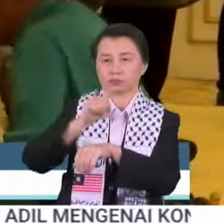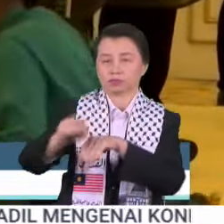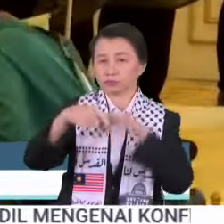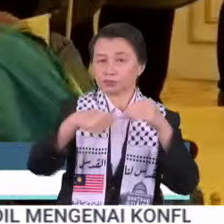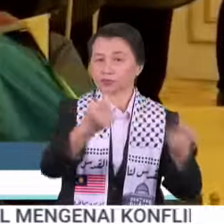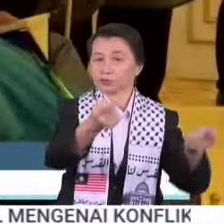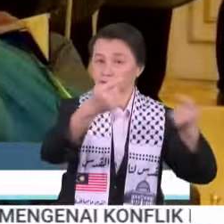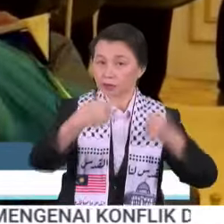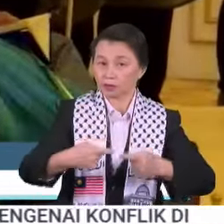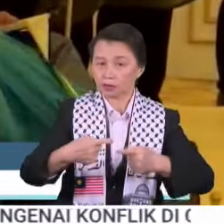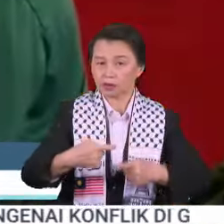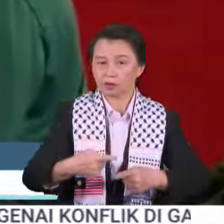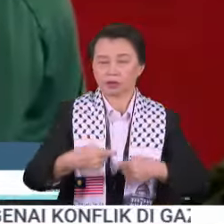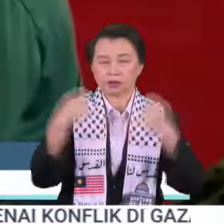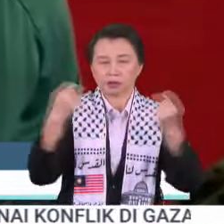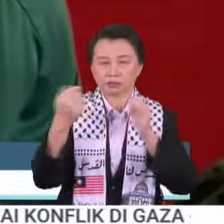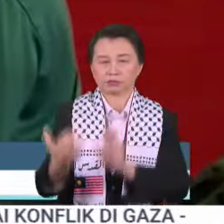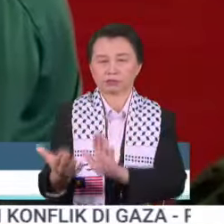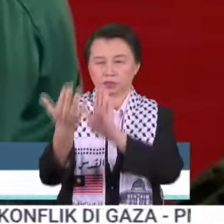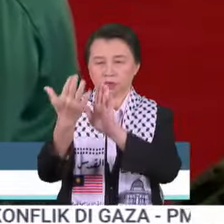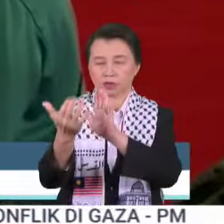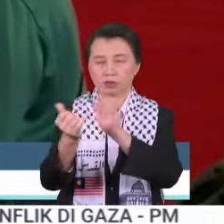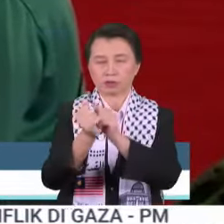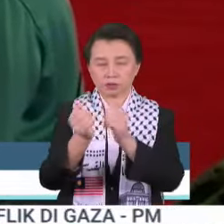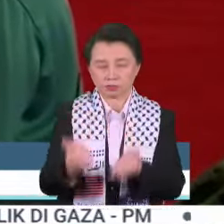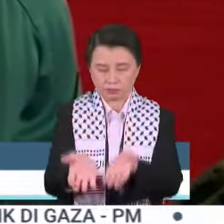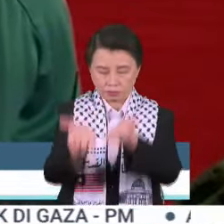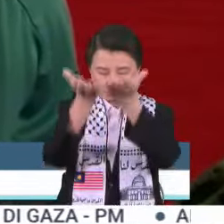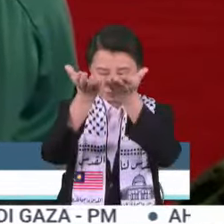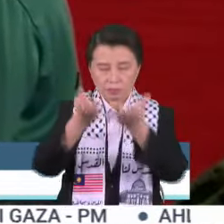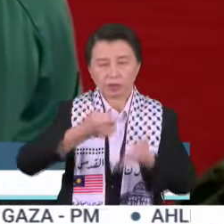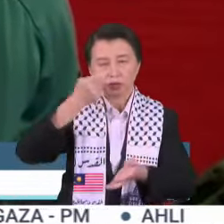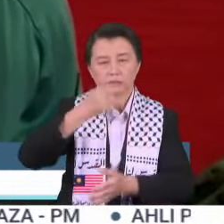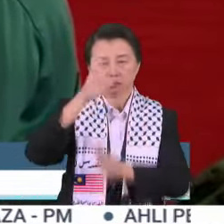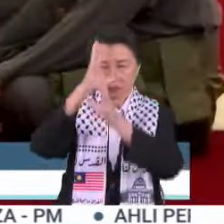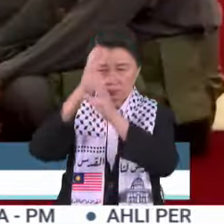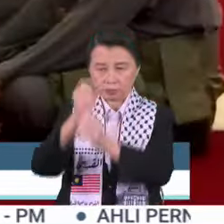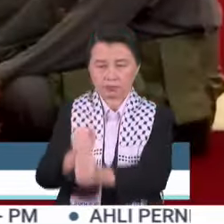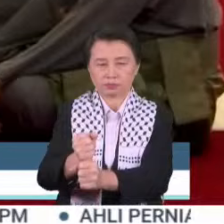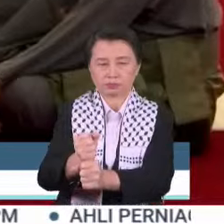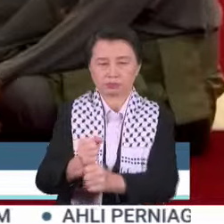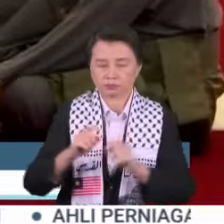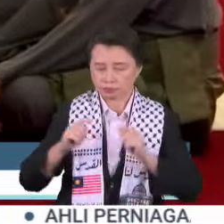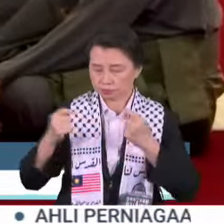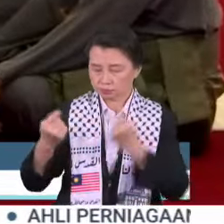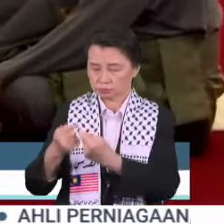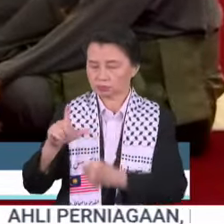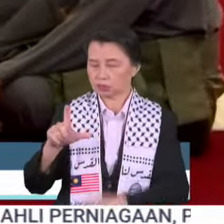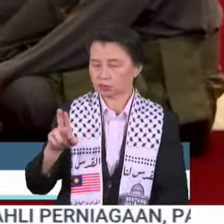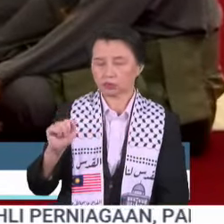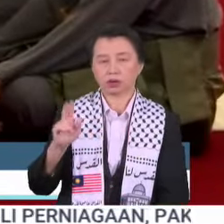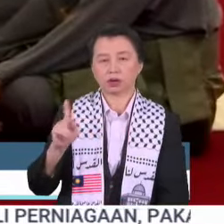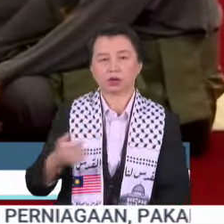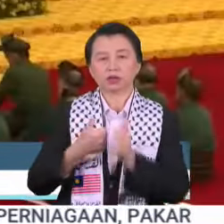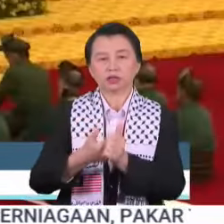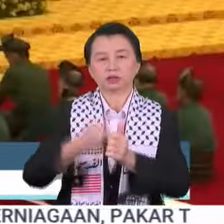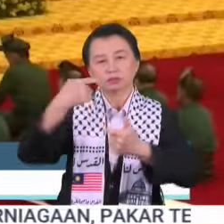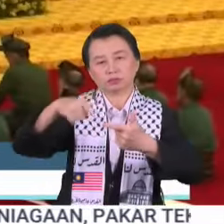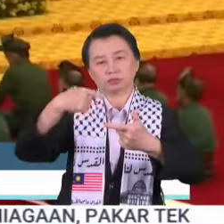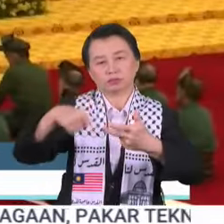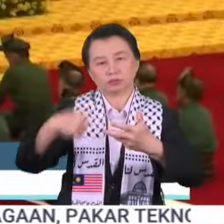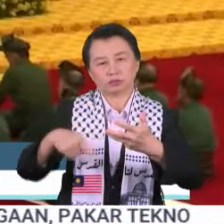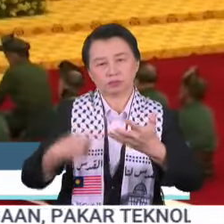baginda. Istiadat mengadap bermula dengan menjunjung duli dan lafaz taat setia oleh rombongan luak mengikut giliran adat